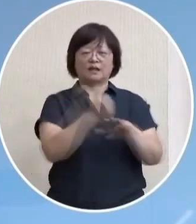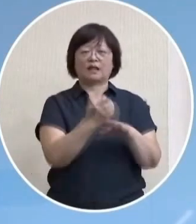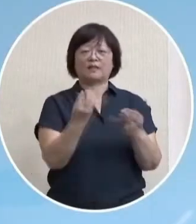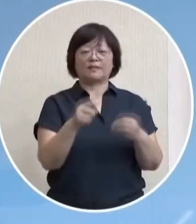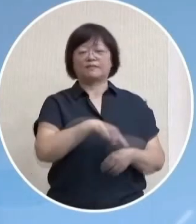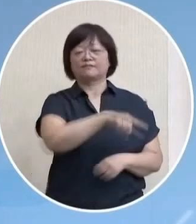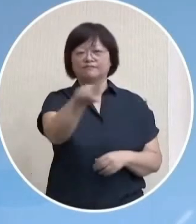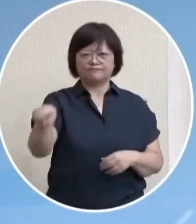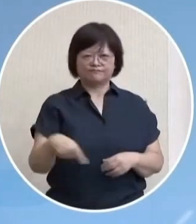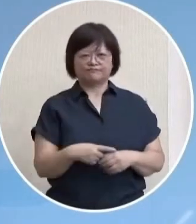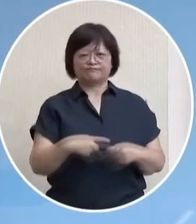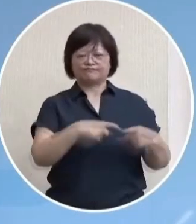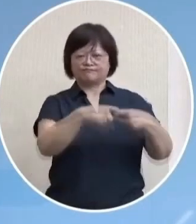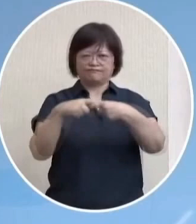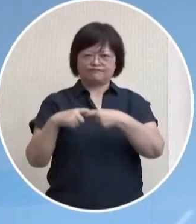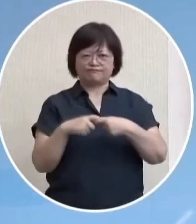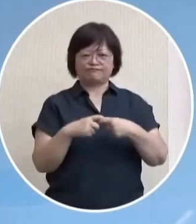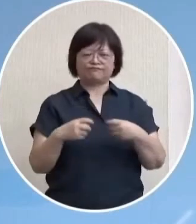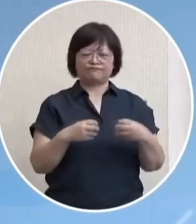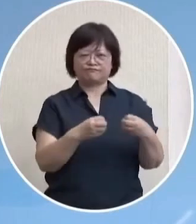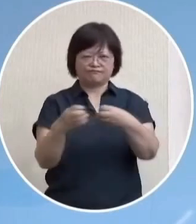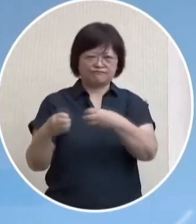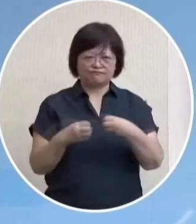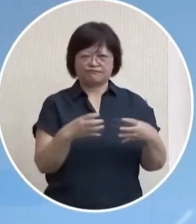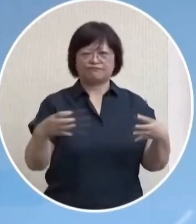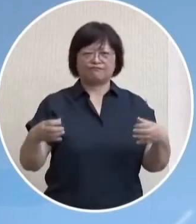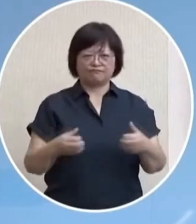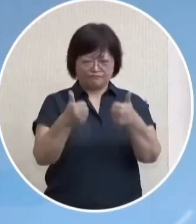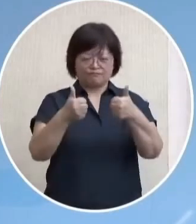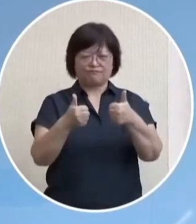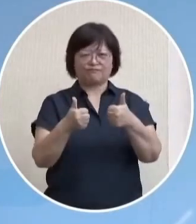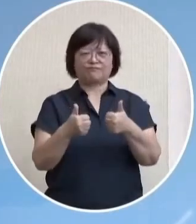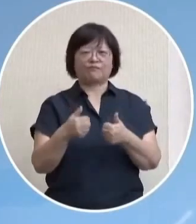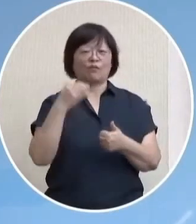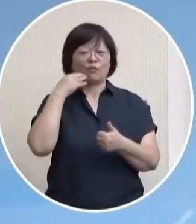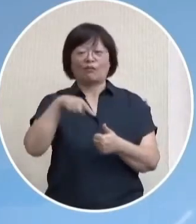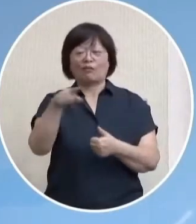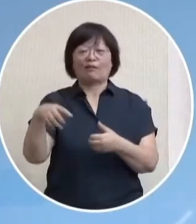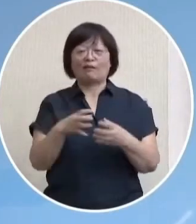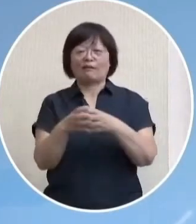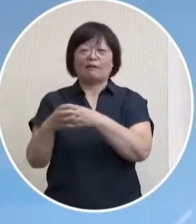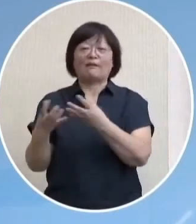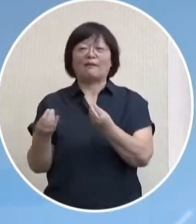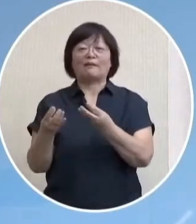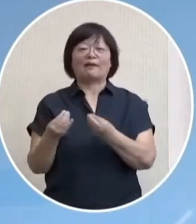合，在野不整合，便宜赖清德。